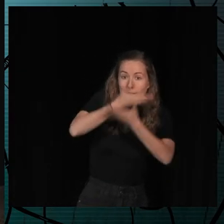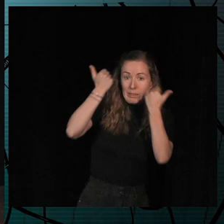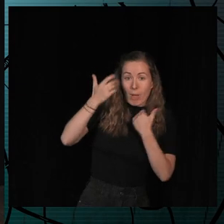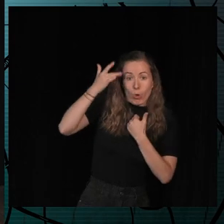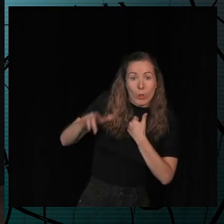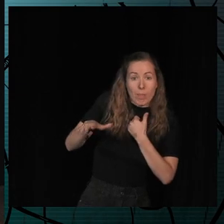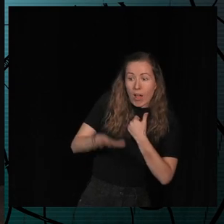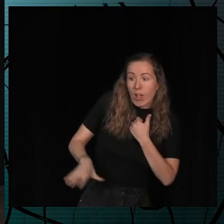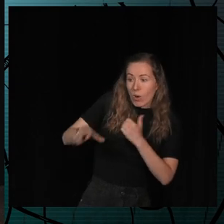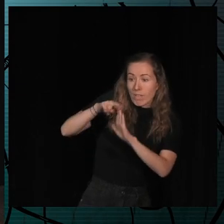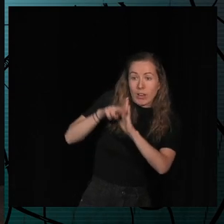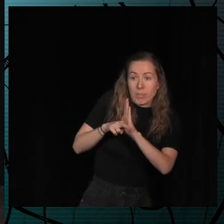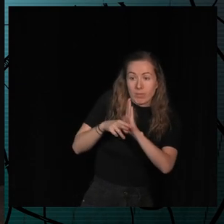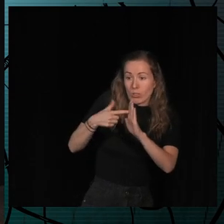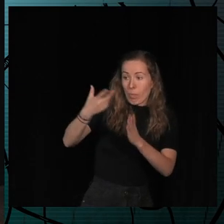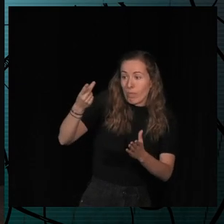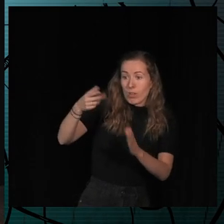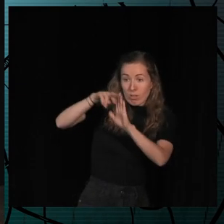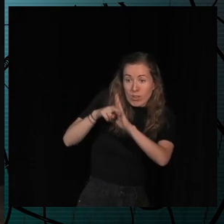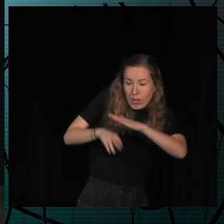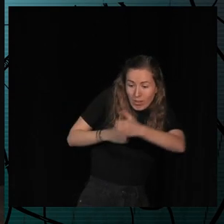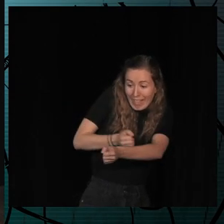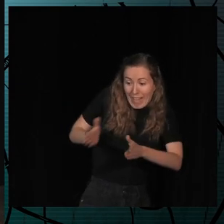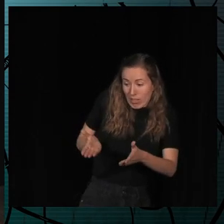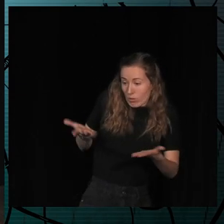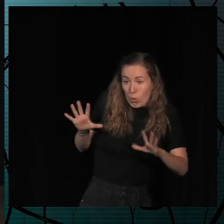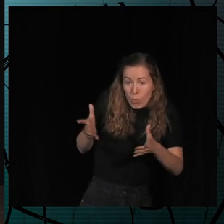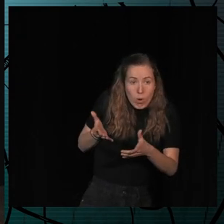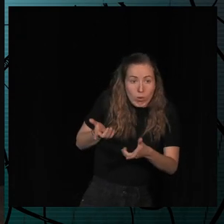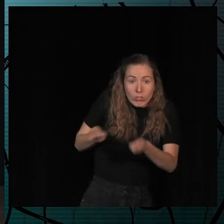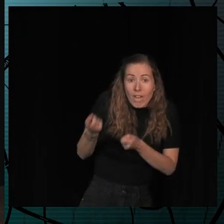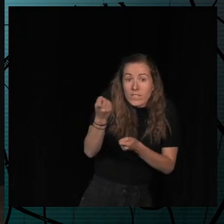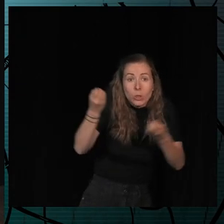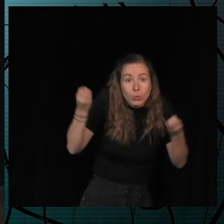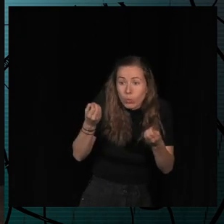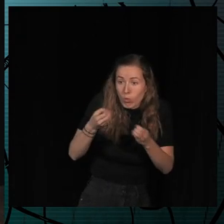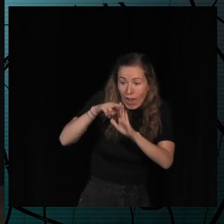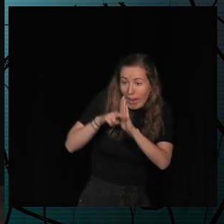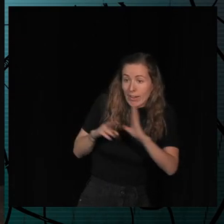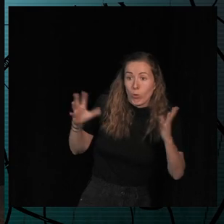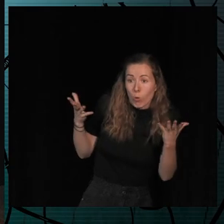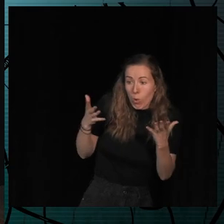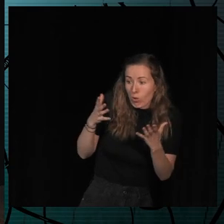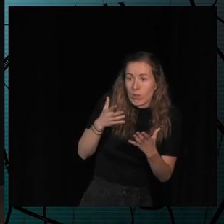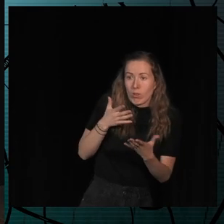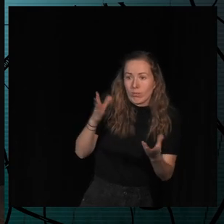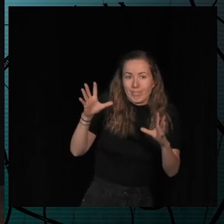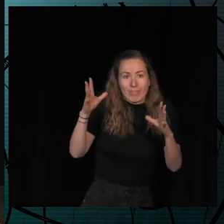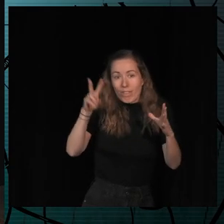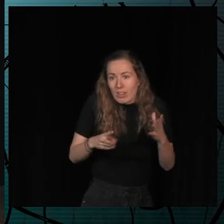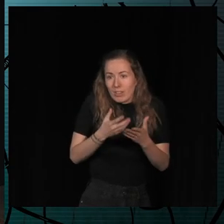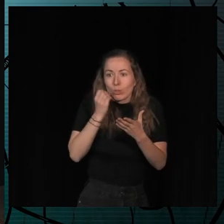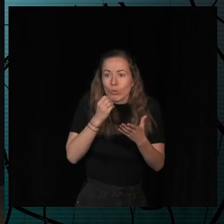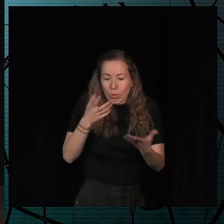qui sont pas arbitraires et bien euh du coup c'est très compliqué de poser des règles qui sont en adéquation et euh et ça